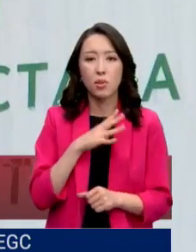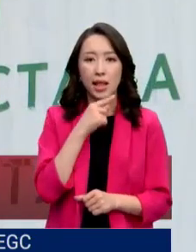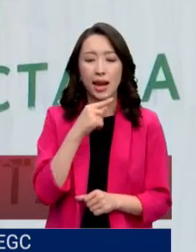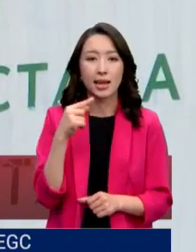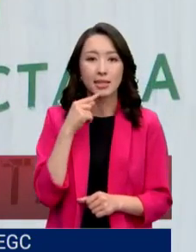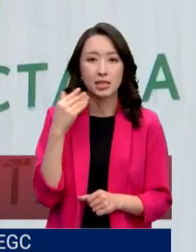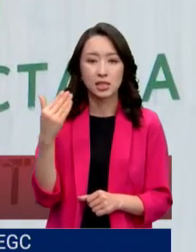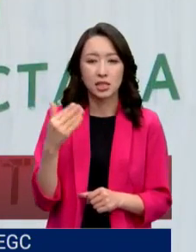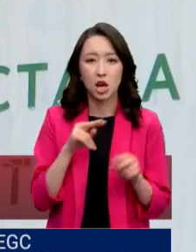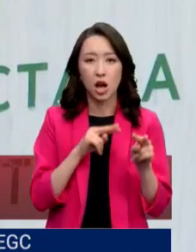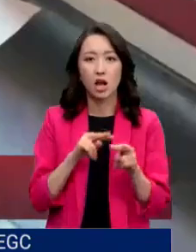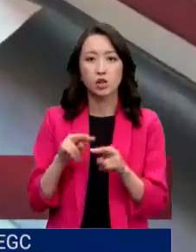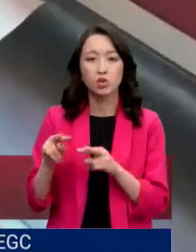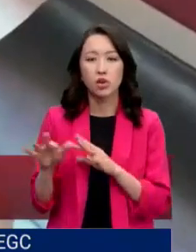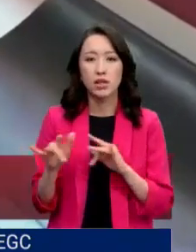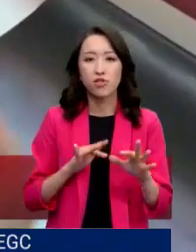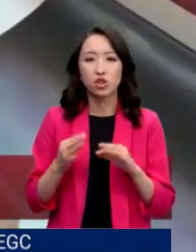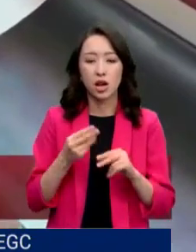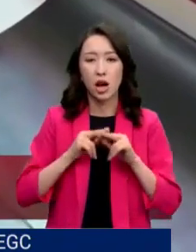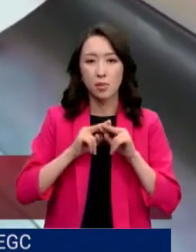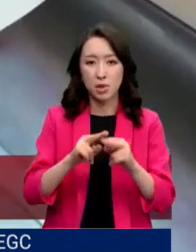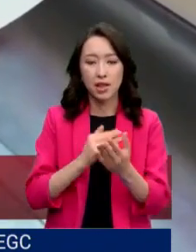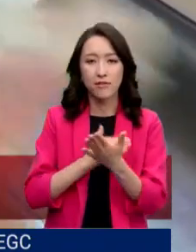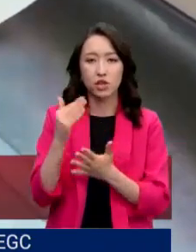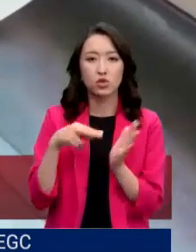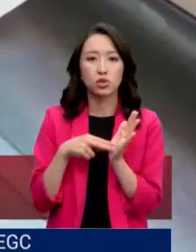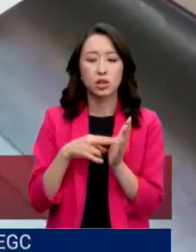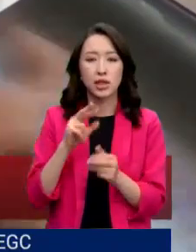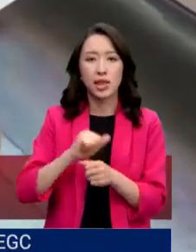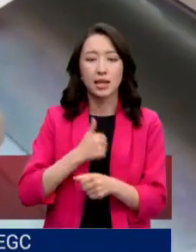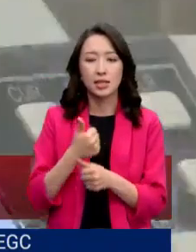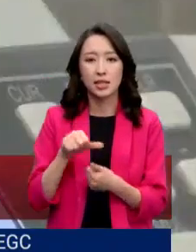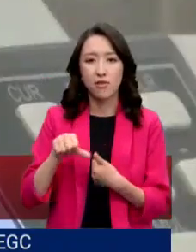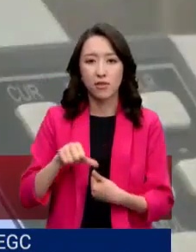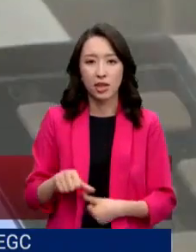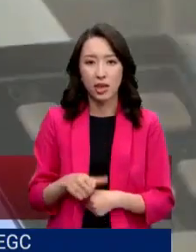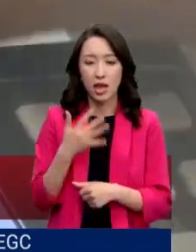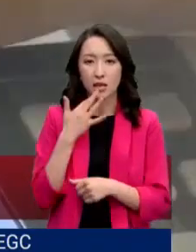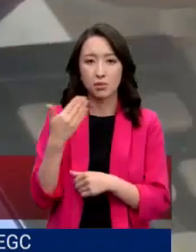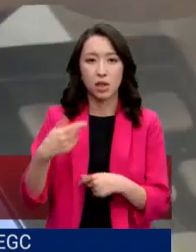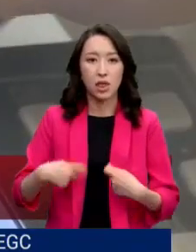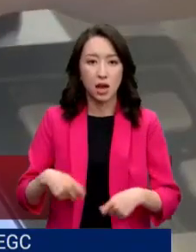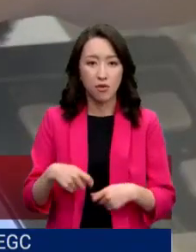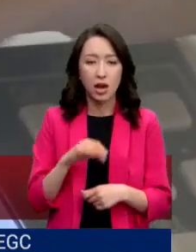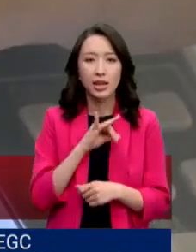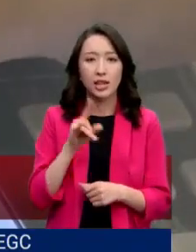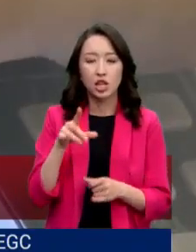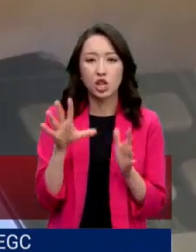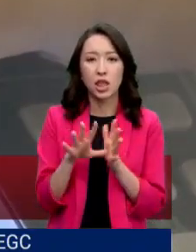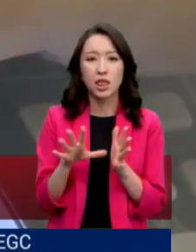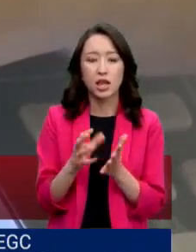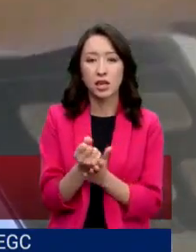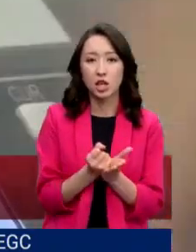России мер контроля движения капитала, высоких цен на основные экспортные товары, включая энергоресурсы,